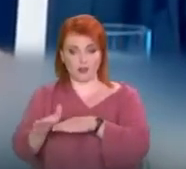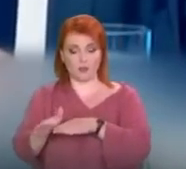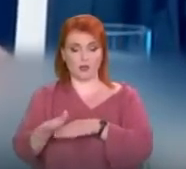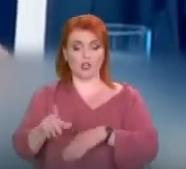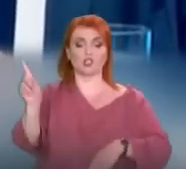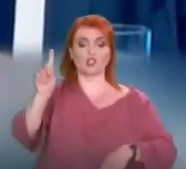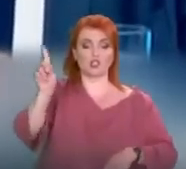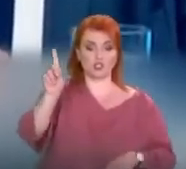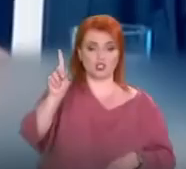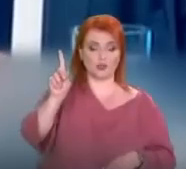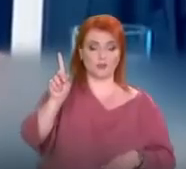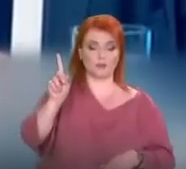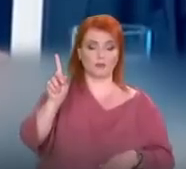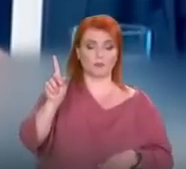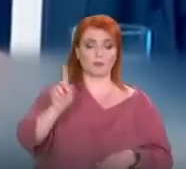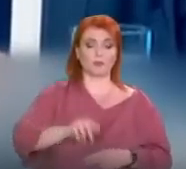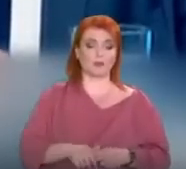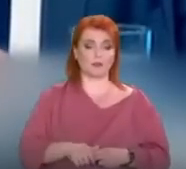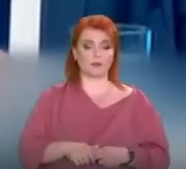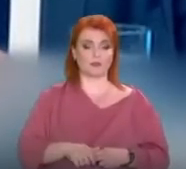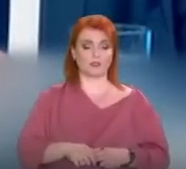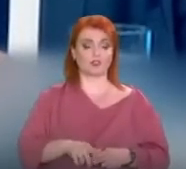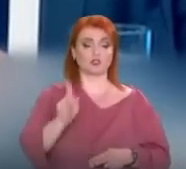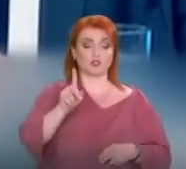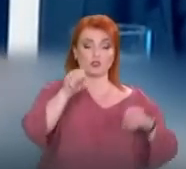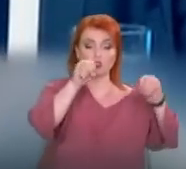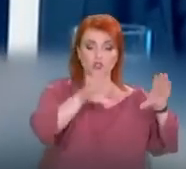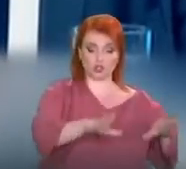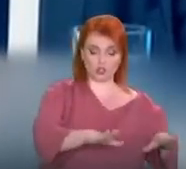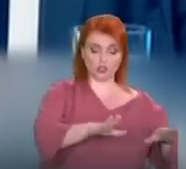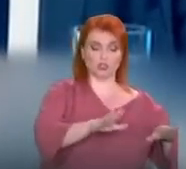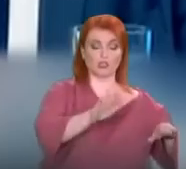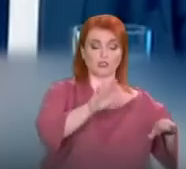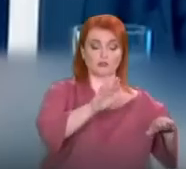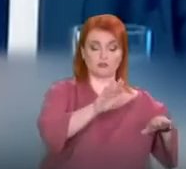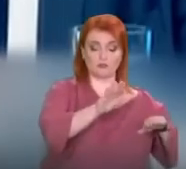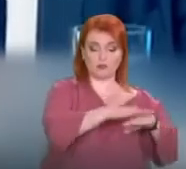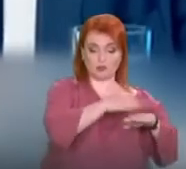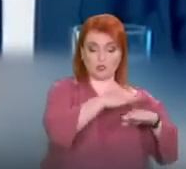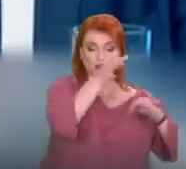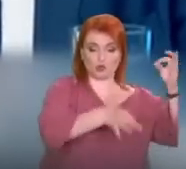ceea ce a statuat Curtea Constituțională. Acum urmează